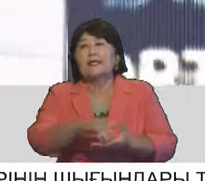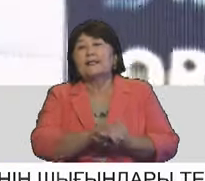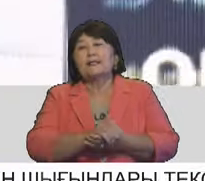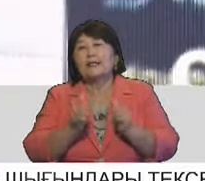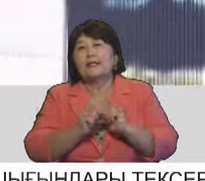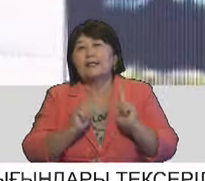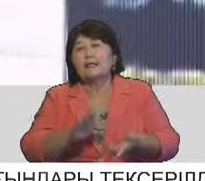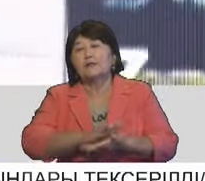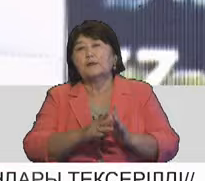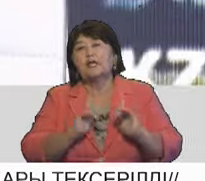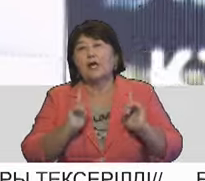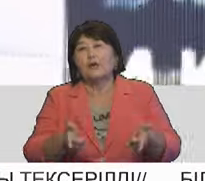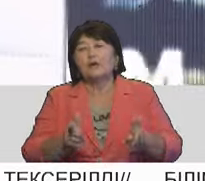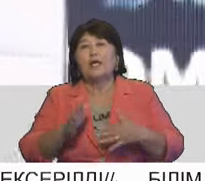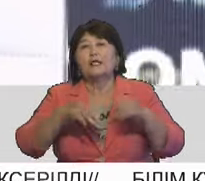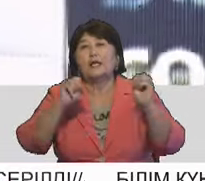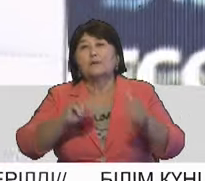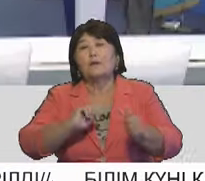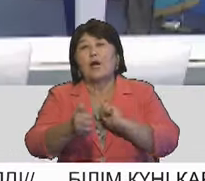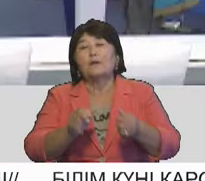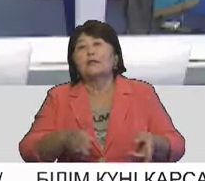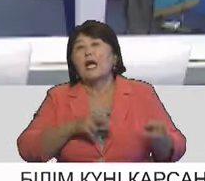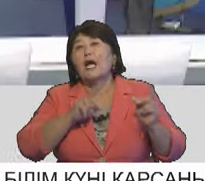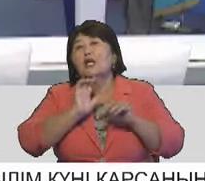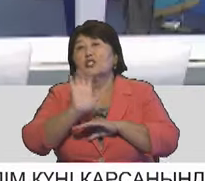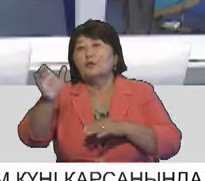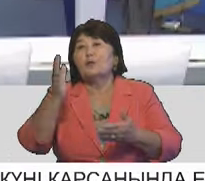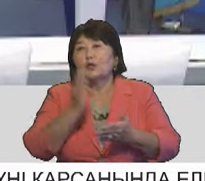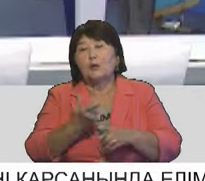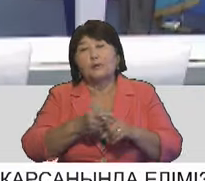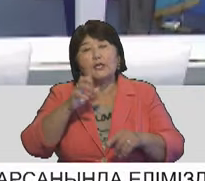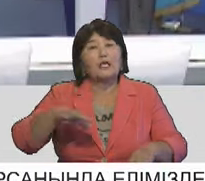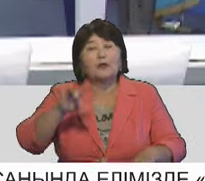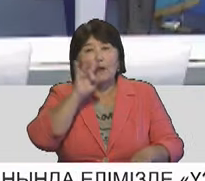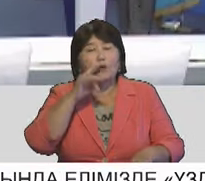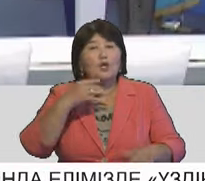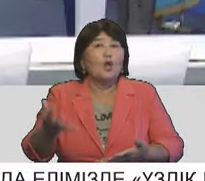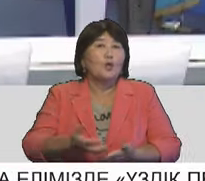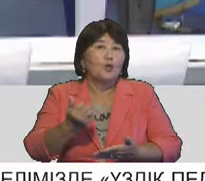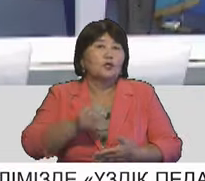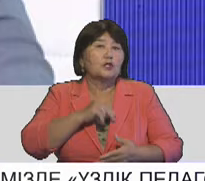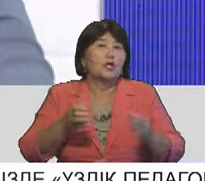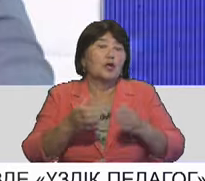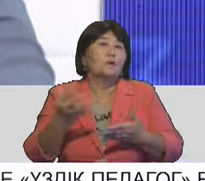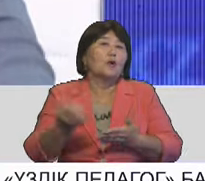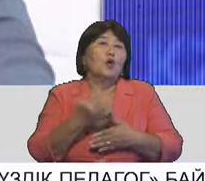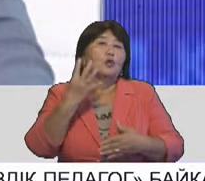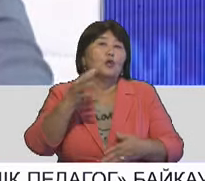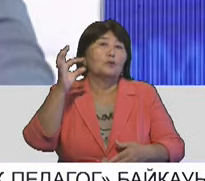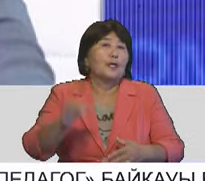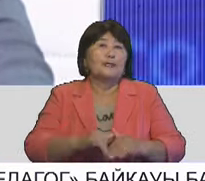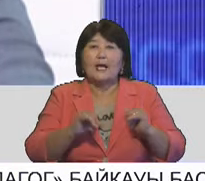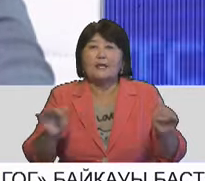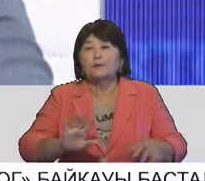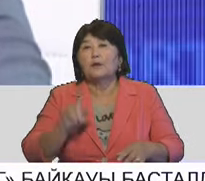серіктестермен келісімшартқа отырып, тәжірибе алмасуға жіберіп отырамыз деді. Бұдан бөлек елімізде мұнай өндіруші компаниялардың өнімі 4%-дан аспайды.